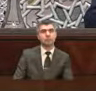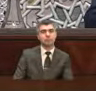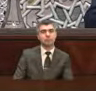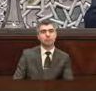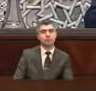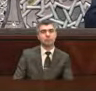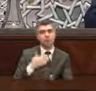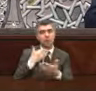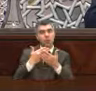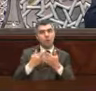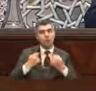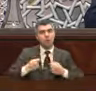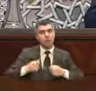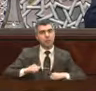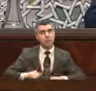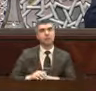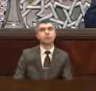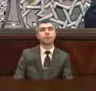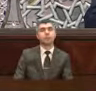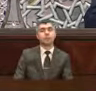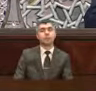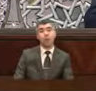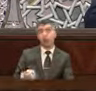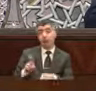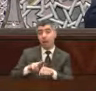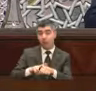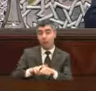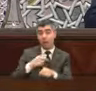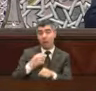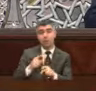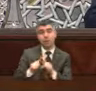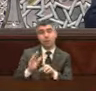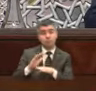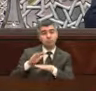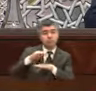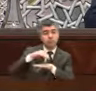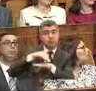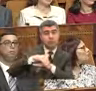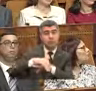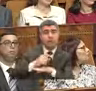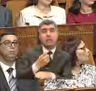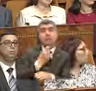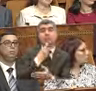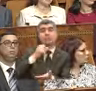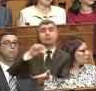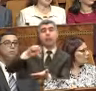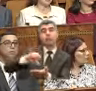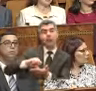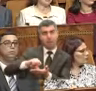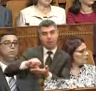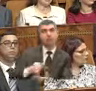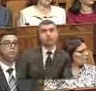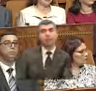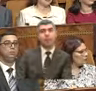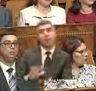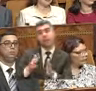شكرا سيد الرئيس. سيد الوزير، مرة أخرى غادي نتكلمكم على سد باب الوطاب جامعة سبعة بقليم سازة. اليوم سيد الوزير، أكثر من 7